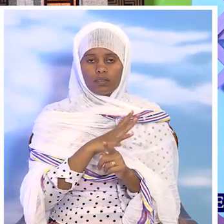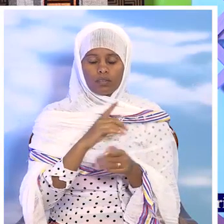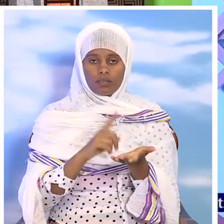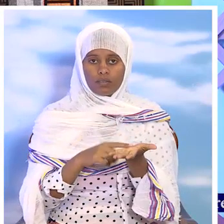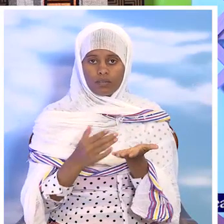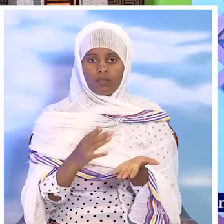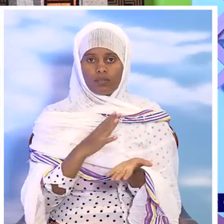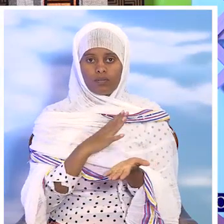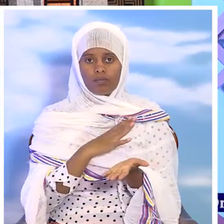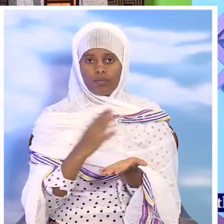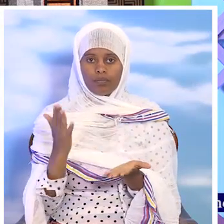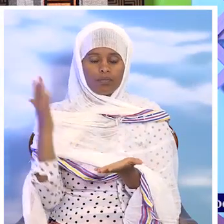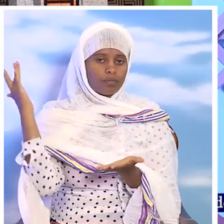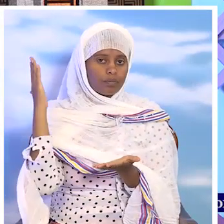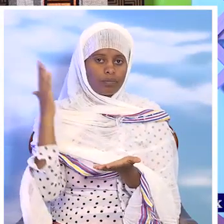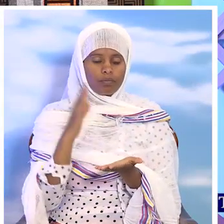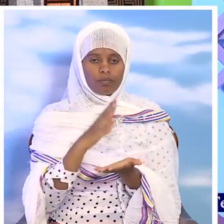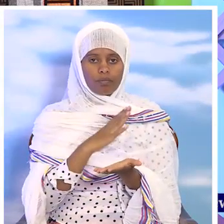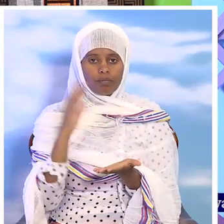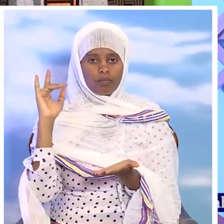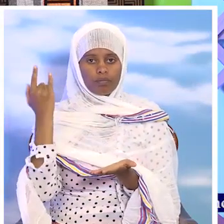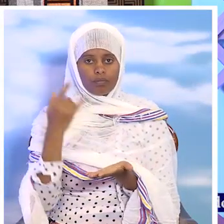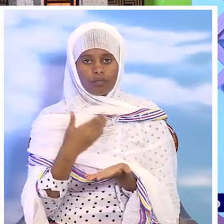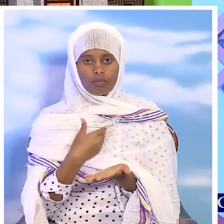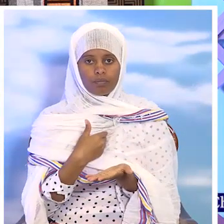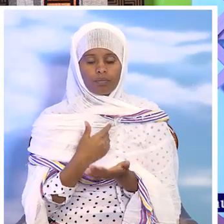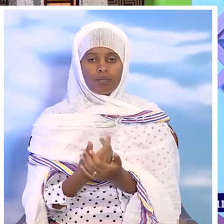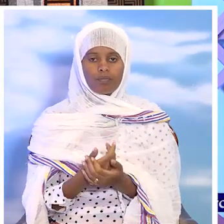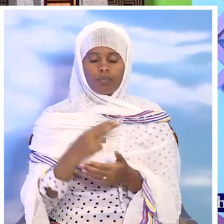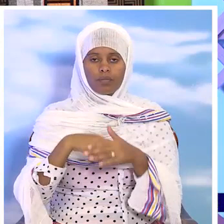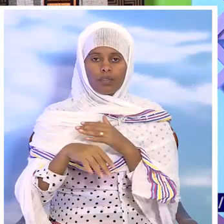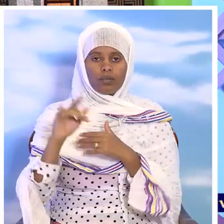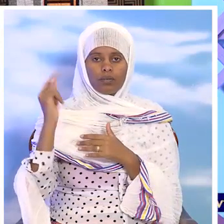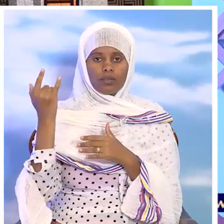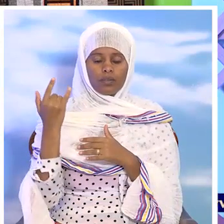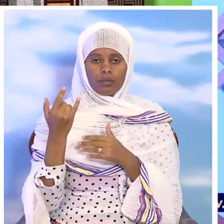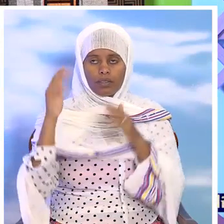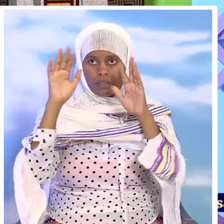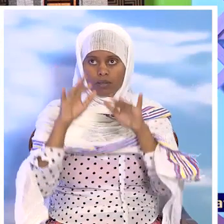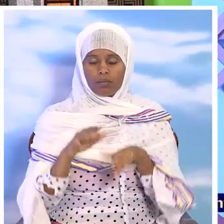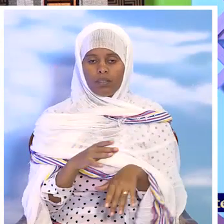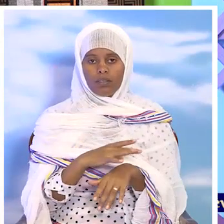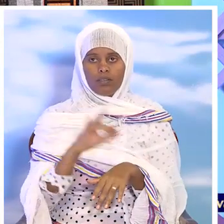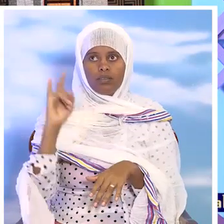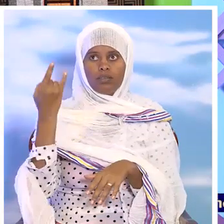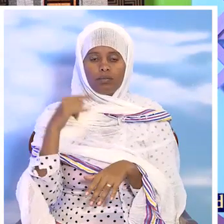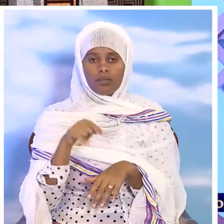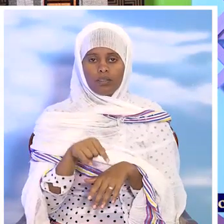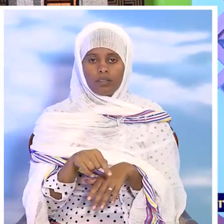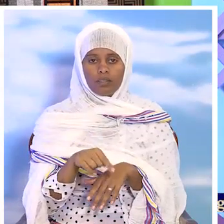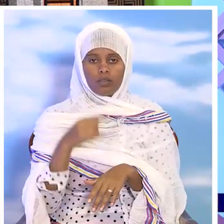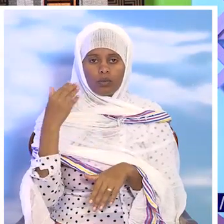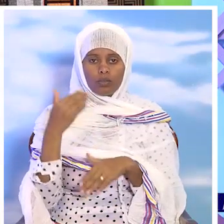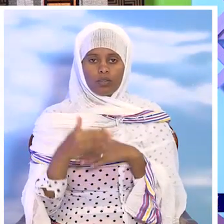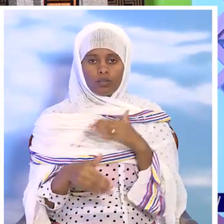ወርሓት ዘለናሉ ቅነ ወይ ዘለናሉ ዘመን ኣብ ዘመነ ክረምቲ ኢና ዘለና። ኣብ ዘመነ ክረምቲ ድማ